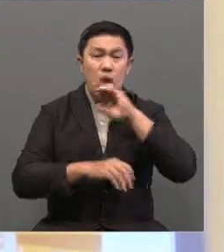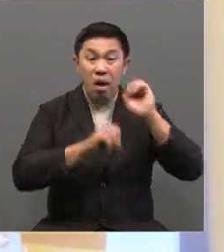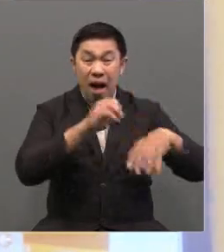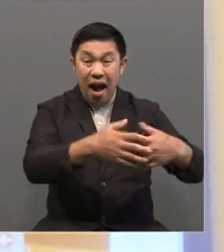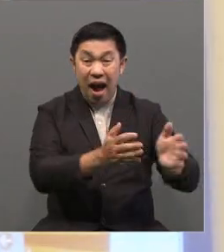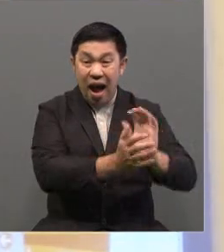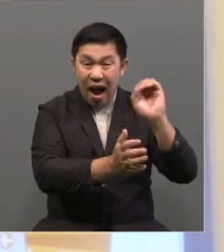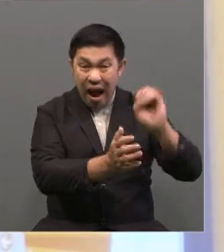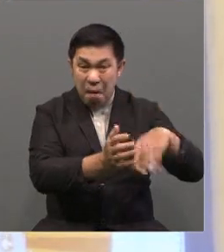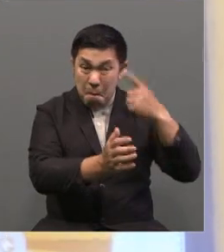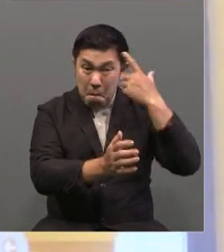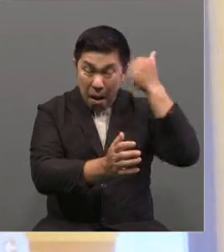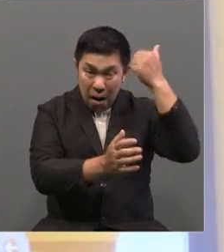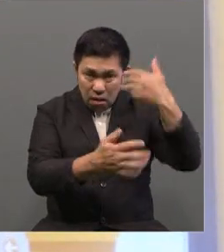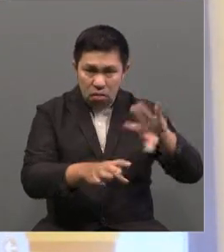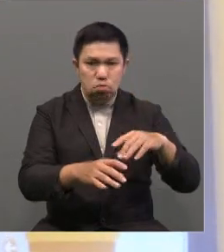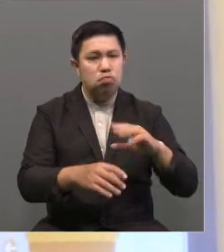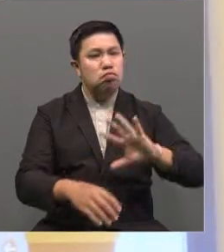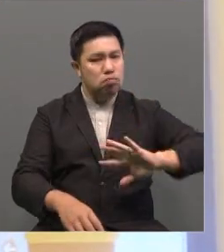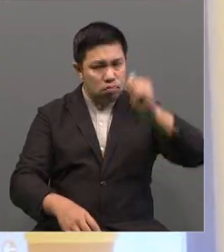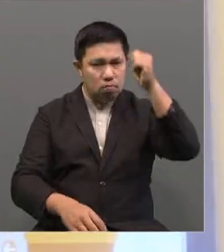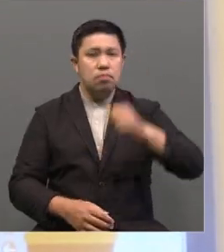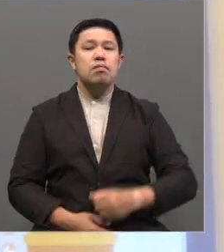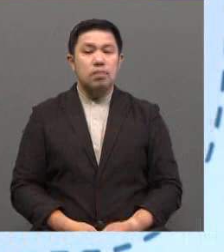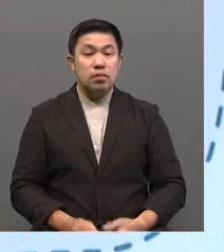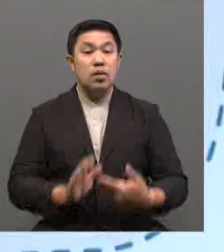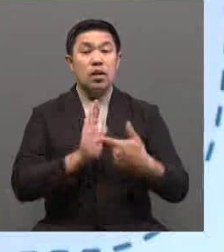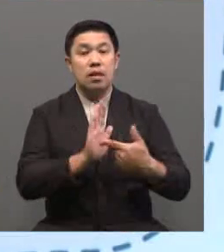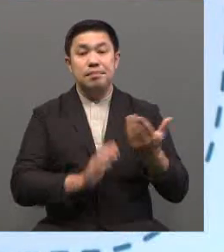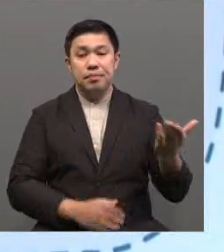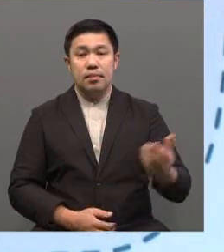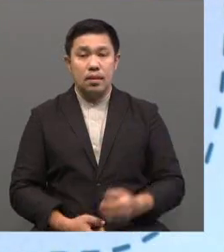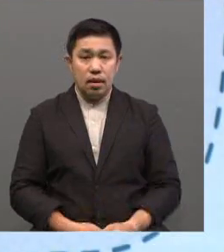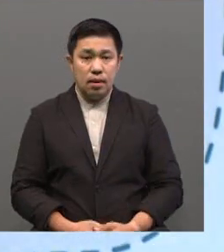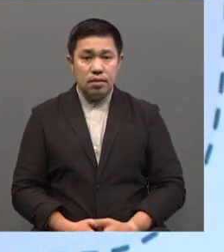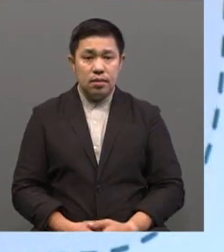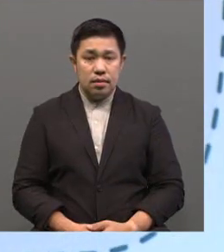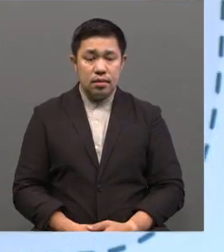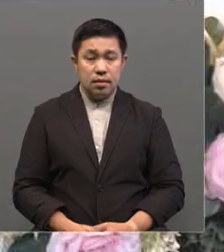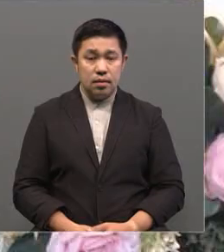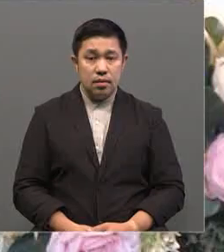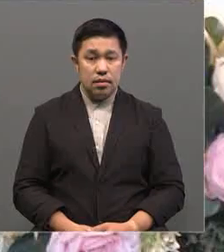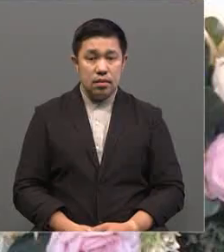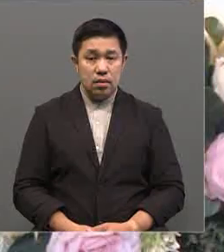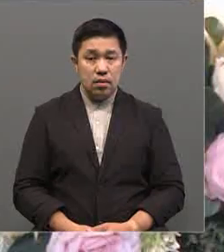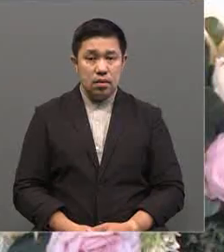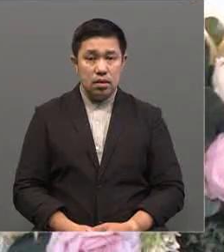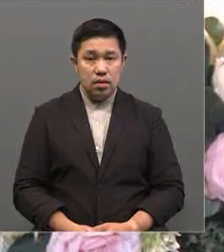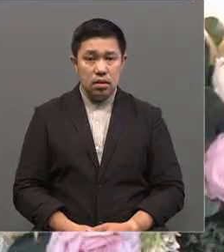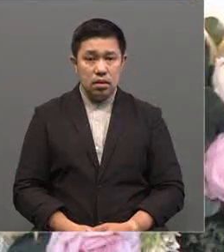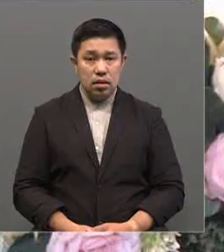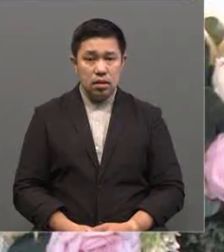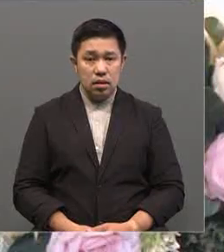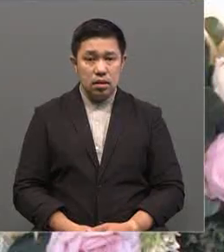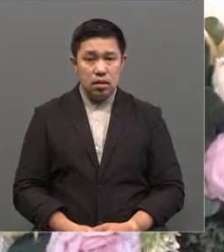ในประเทศไทยพอเป็นนิสัยของทุกคนแล้วเนี่ยมันก็จะมีประสิทธิภาพมากขึ้นลองฟังเสียงอธิบดีดูครับ BCG นะได้ดินตั